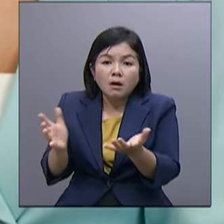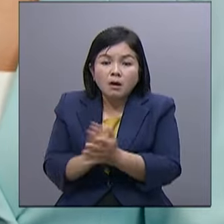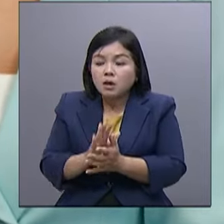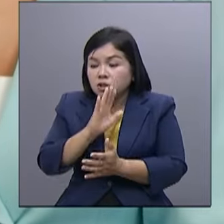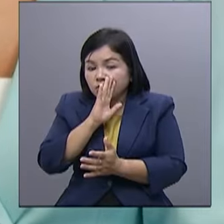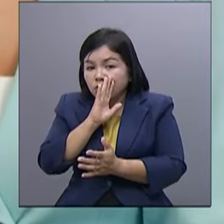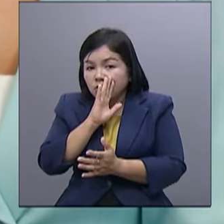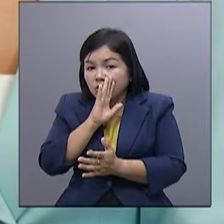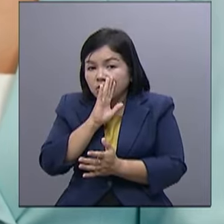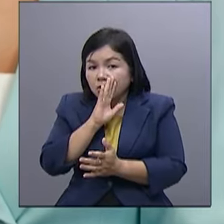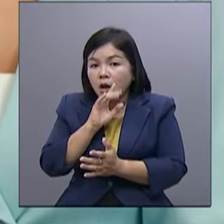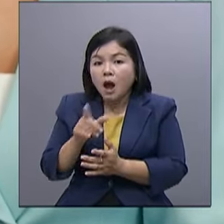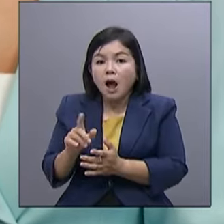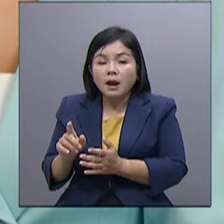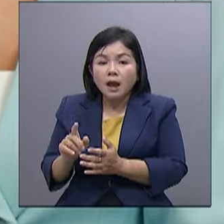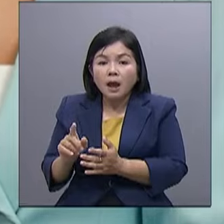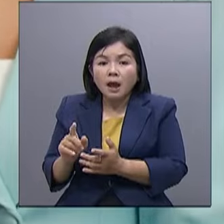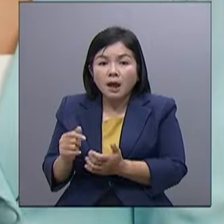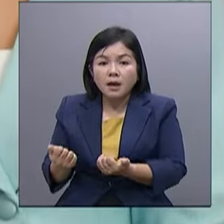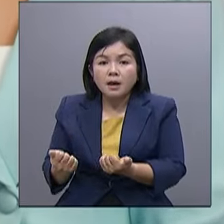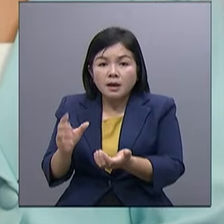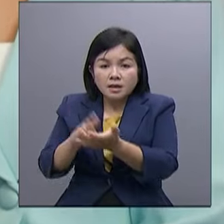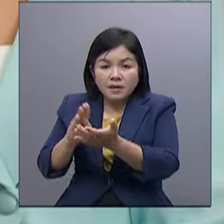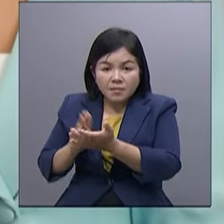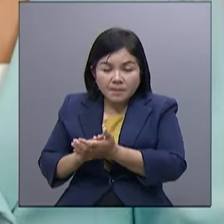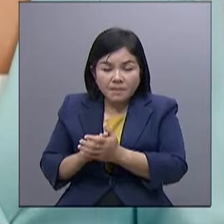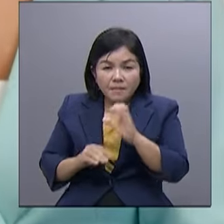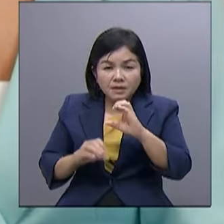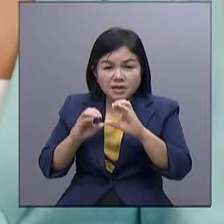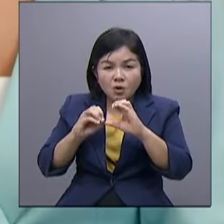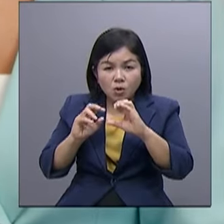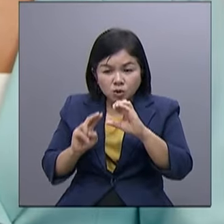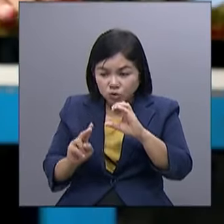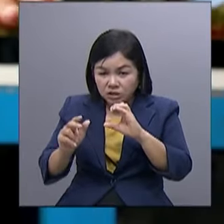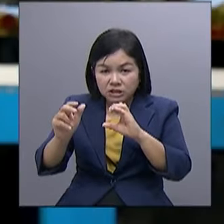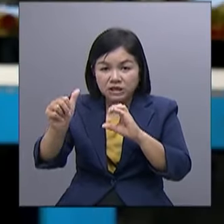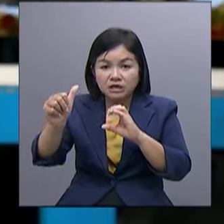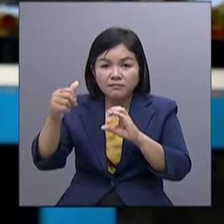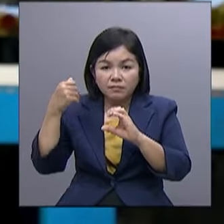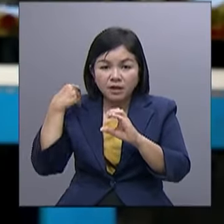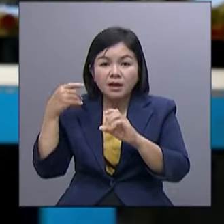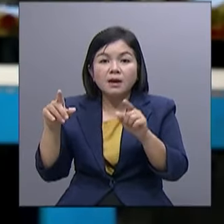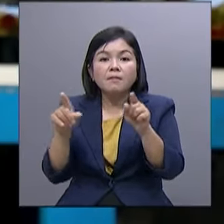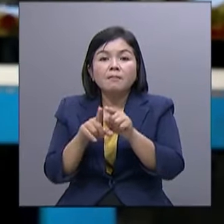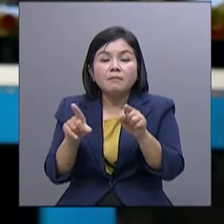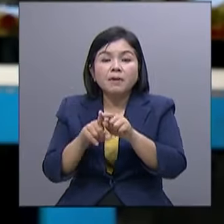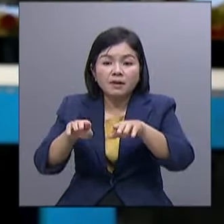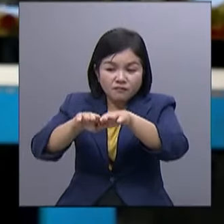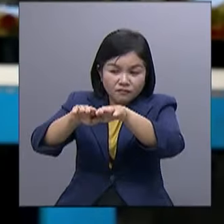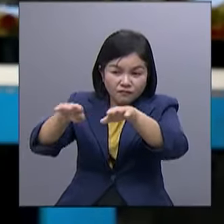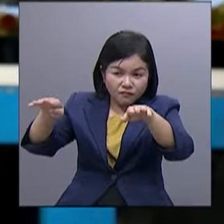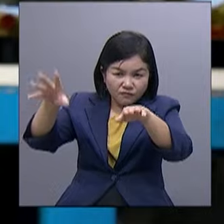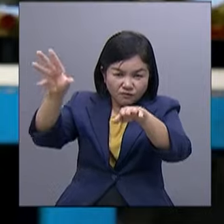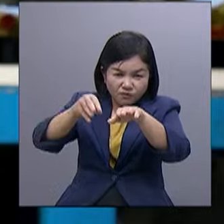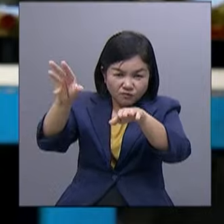มีใครไปยุ่งกับมันถึงกลายเป็นแหล่งกักเก็บคาร์บอนที่ดีที่สุดก็เพราะว่ามันซีลหยุดกับที่เหมือนกับเป็นแบงค์ที่มั่นคงที่